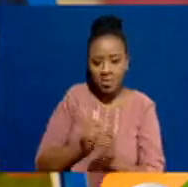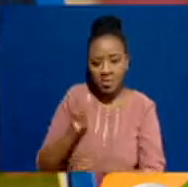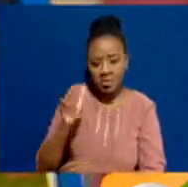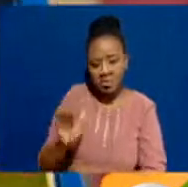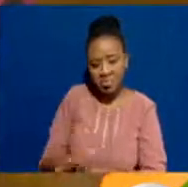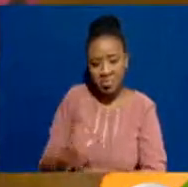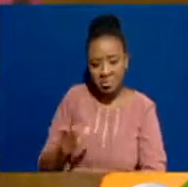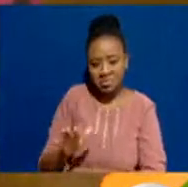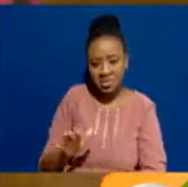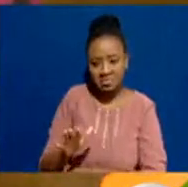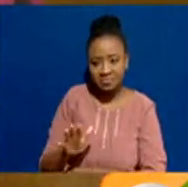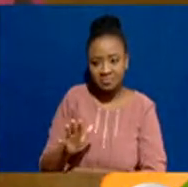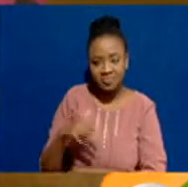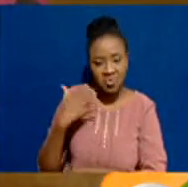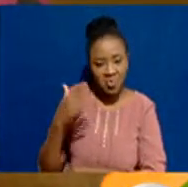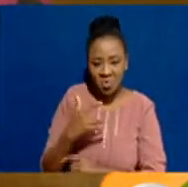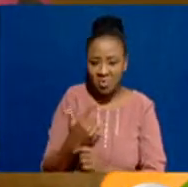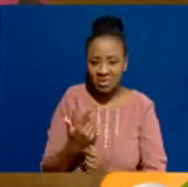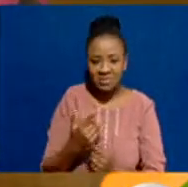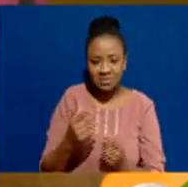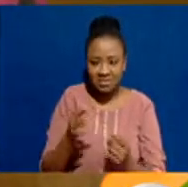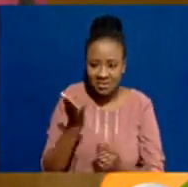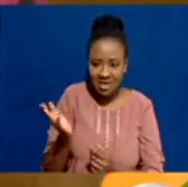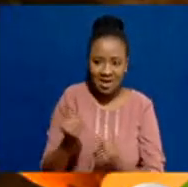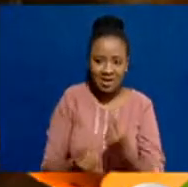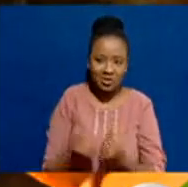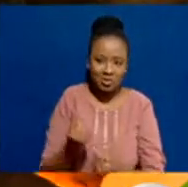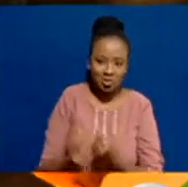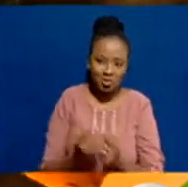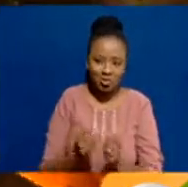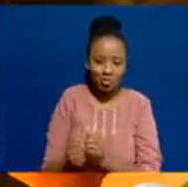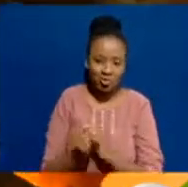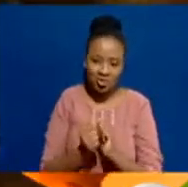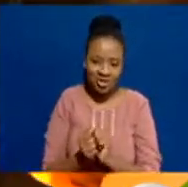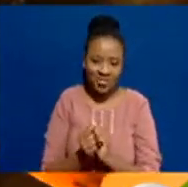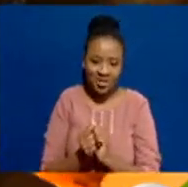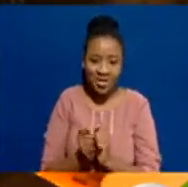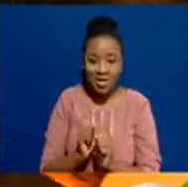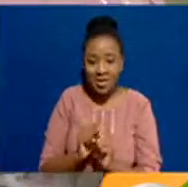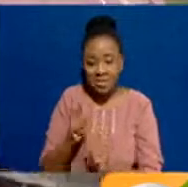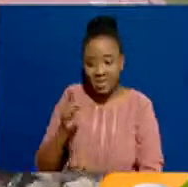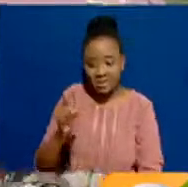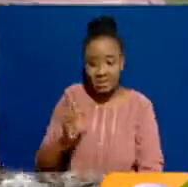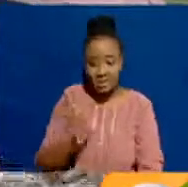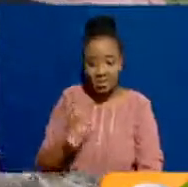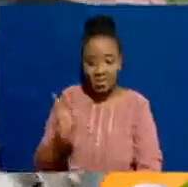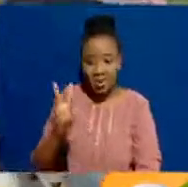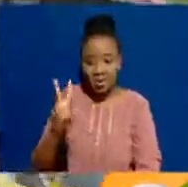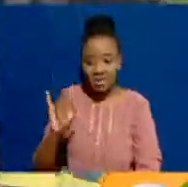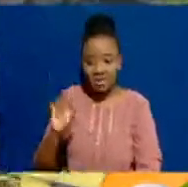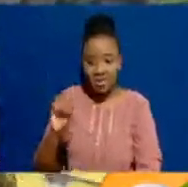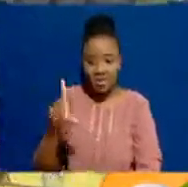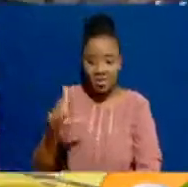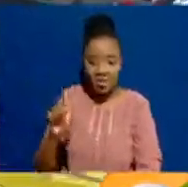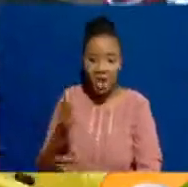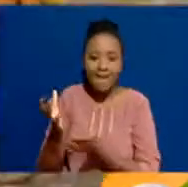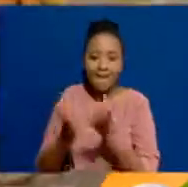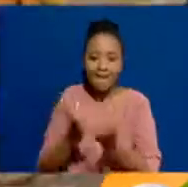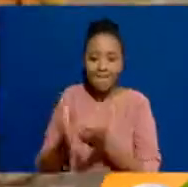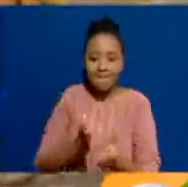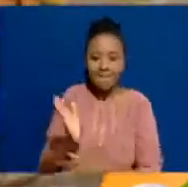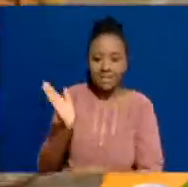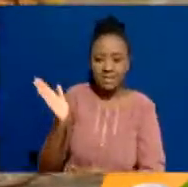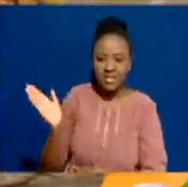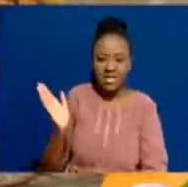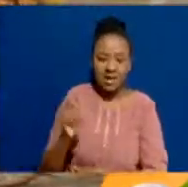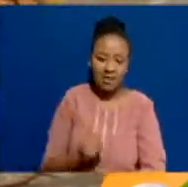huyo walitumia muda mwingi hapa jikoni. Marehemu Viola Chebet alikuwa mchuuzi katika makutano